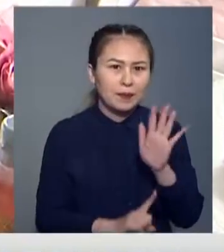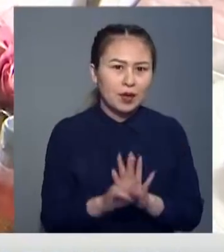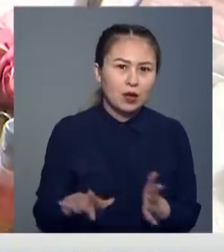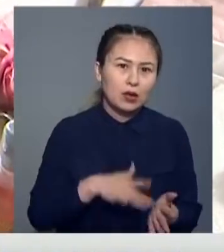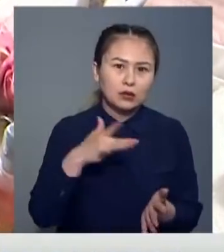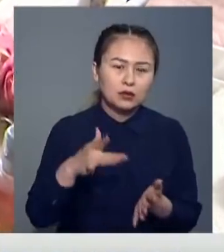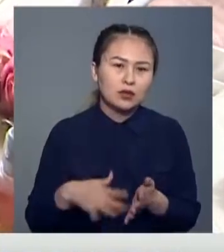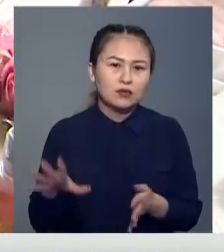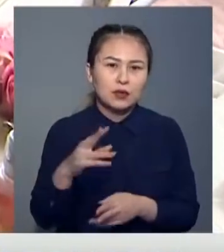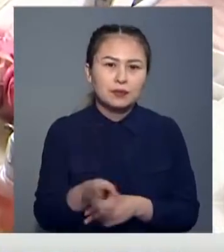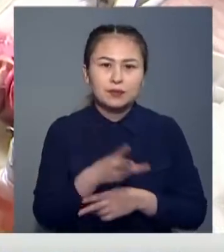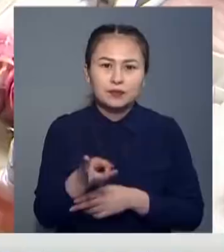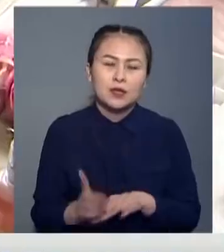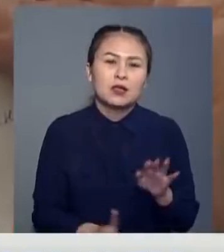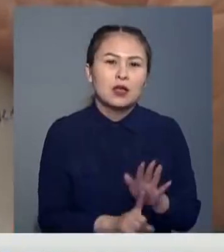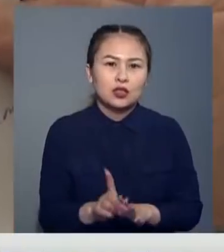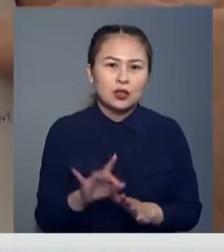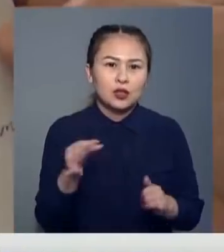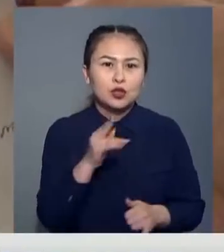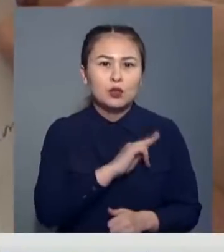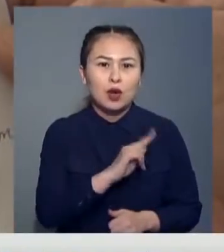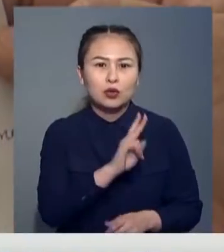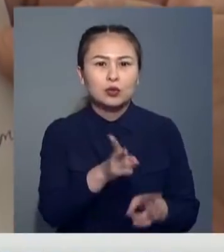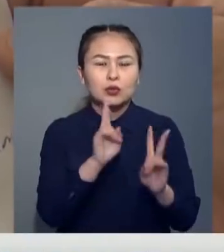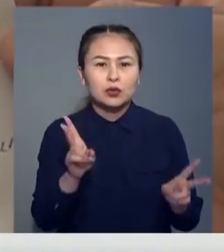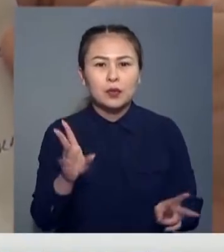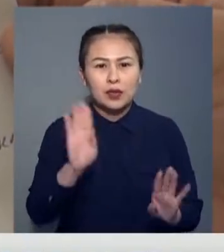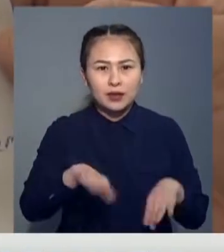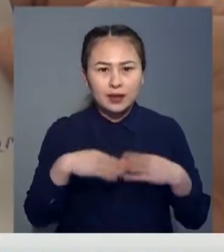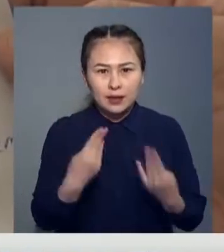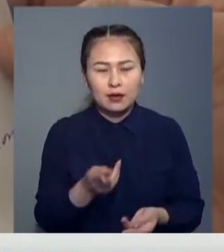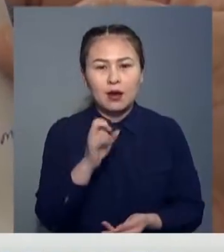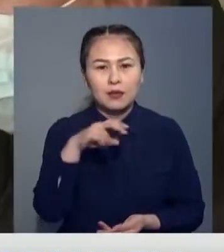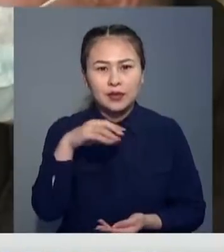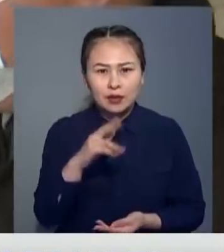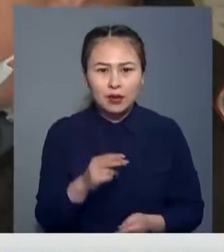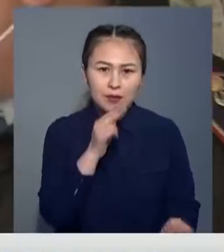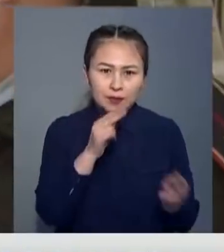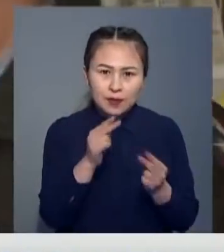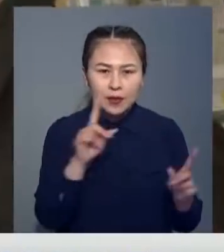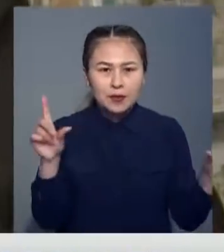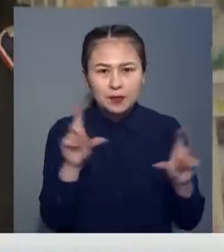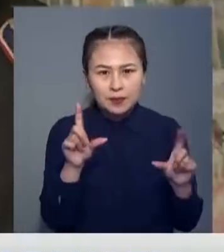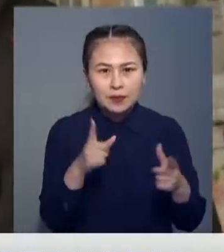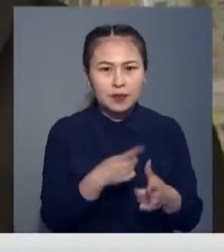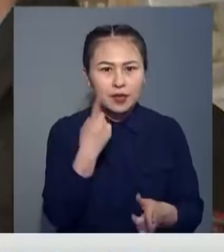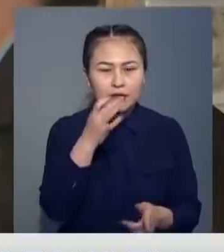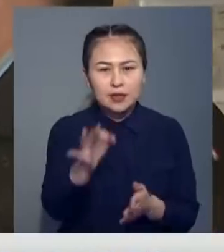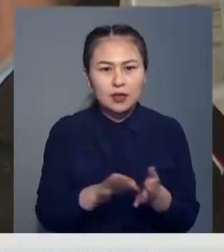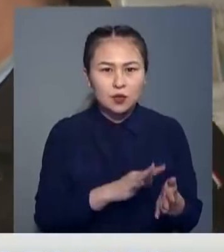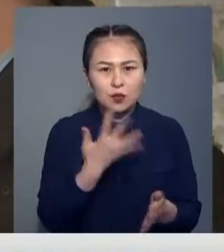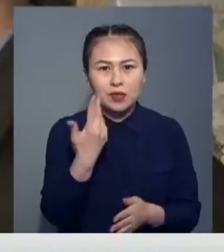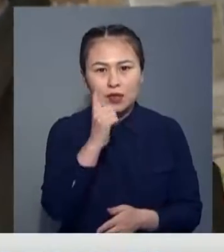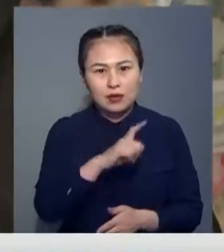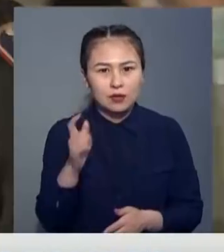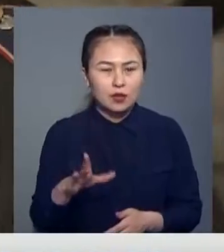қаланы зарарсыздандыру жұмыстары басталды. Ал жұмыс жасауға мүмкіндік берілген дәріхана мен азық-түлік дүкендеріне бір мезетте